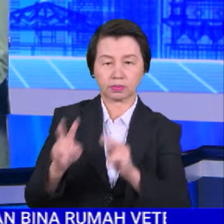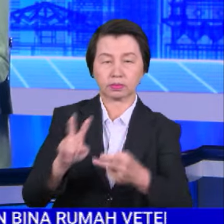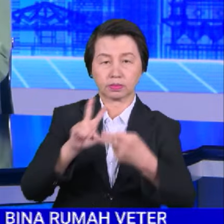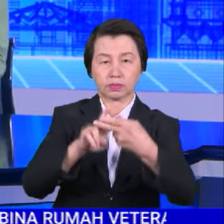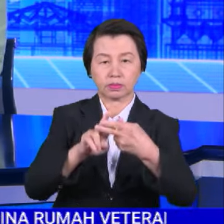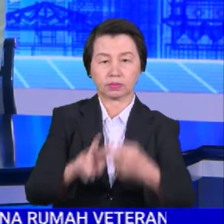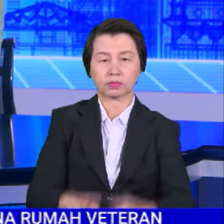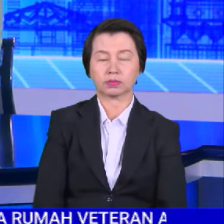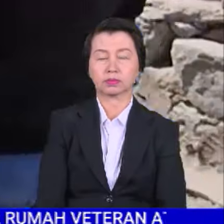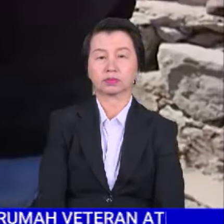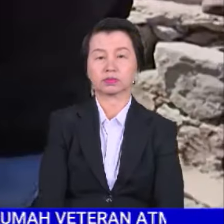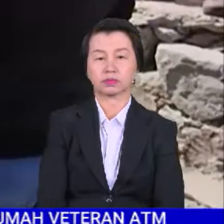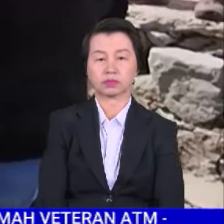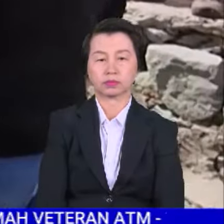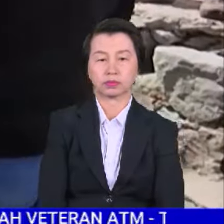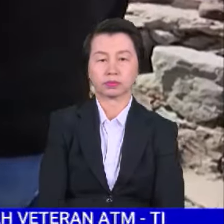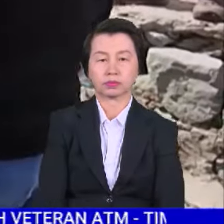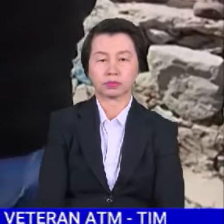hashtag.